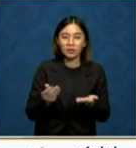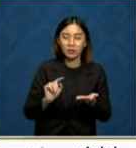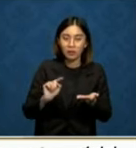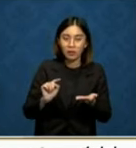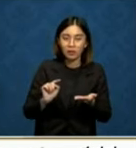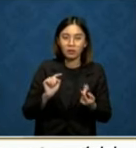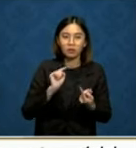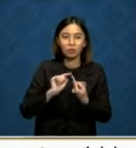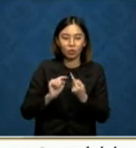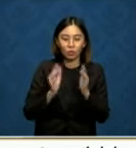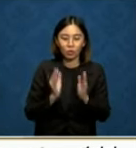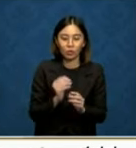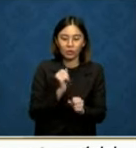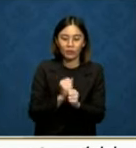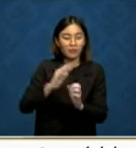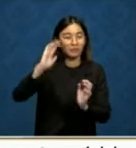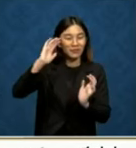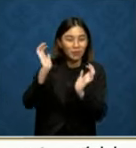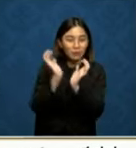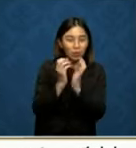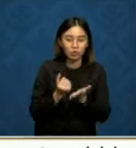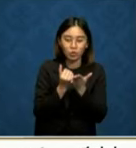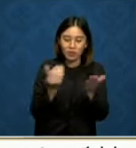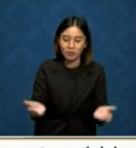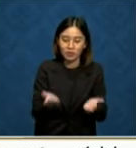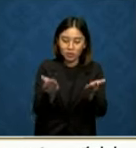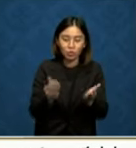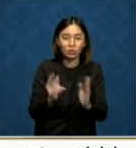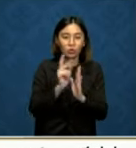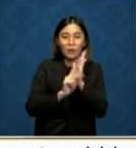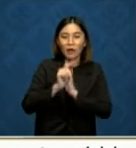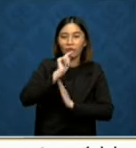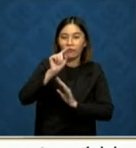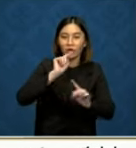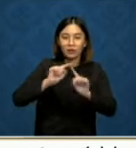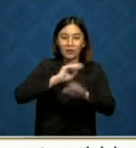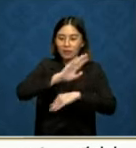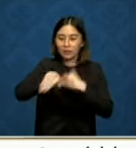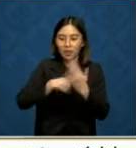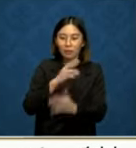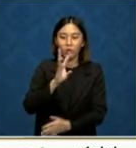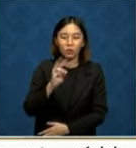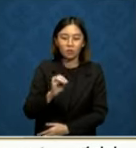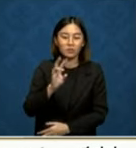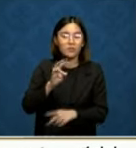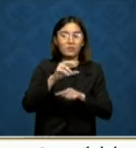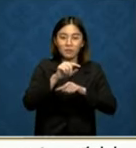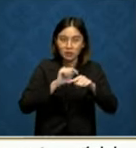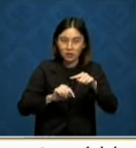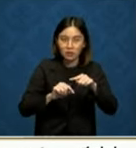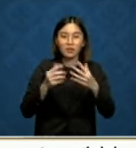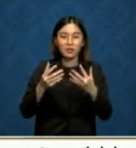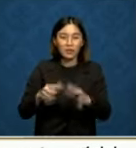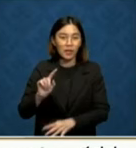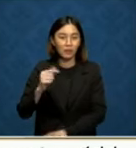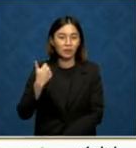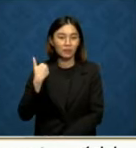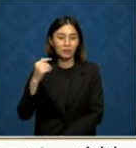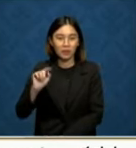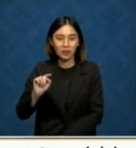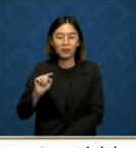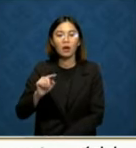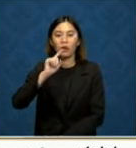ทางเจ้าพนการตำรวจสับสนุนในการดำเนินคดีทั้งหมด ประมาณ 67% แล้วก็มีการ